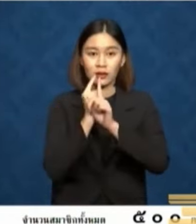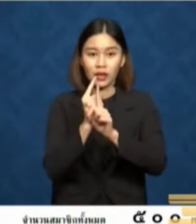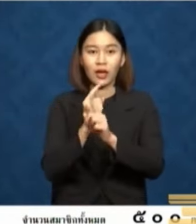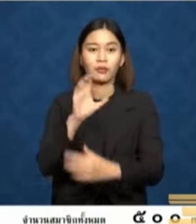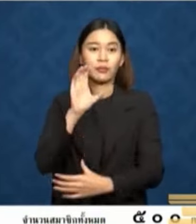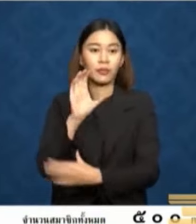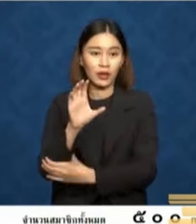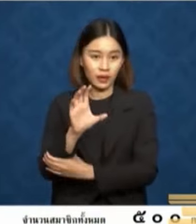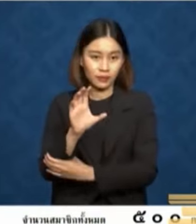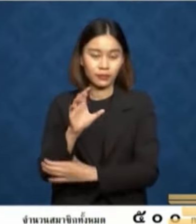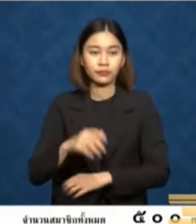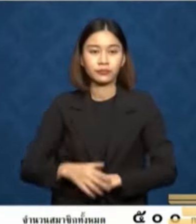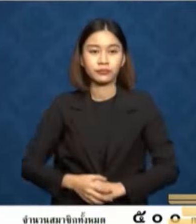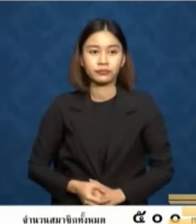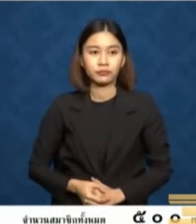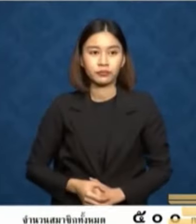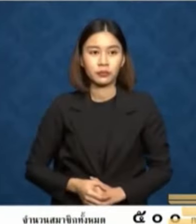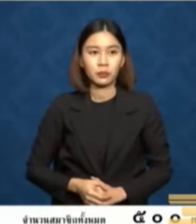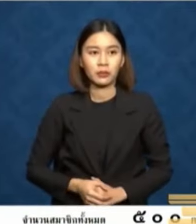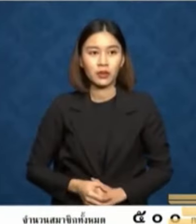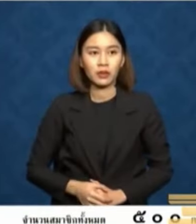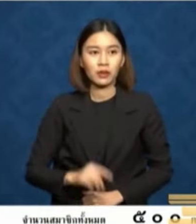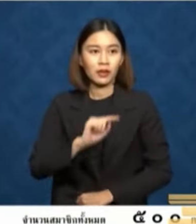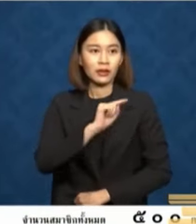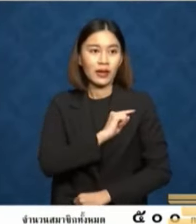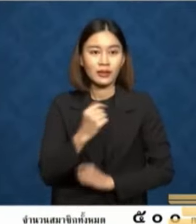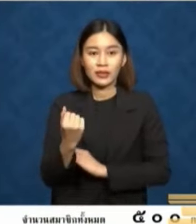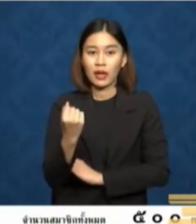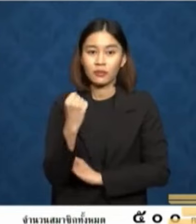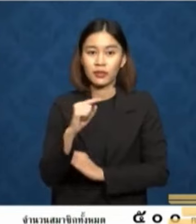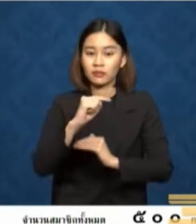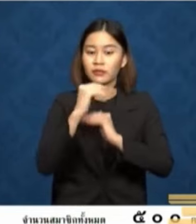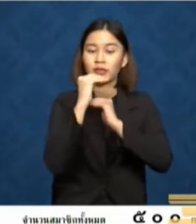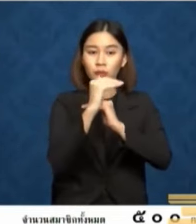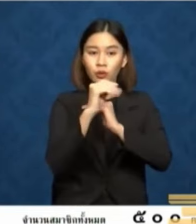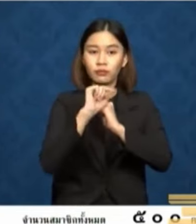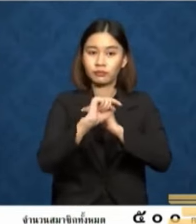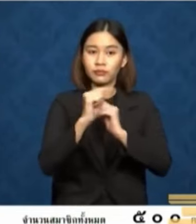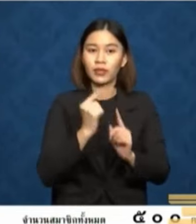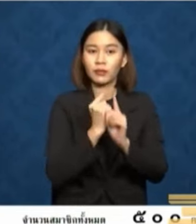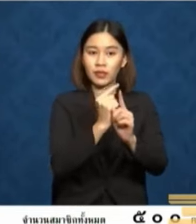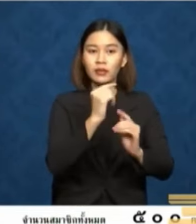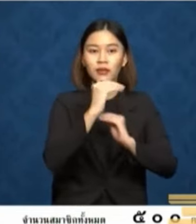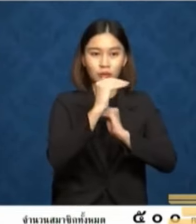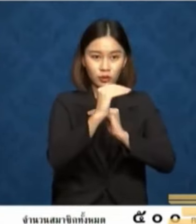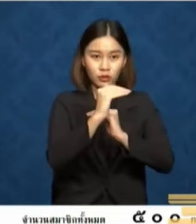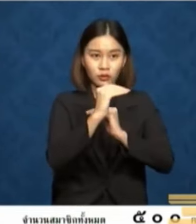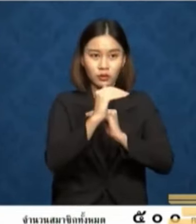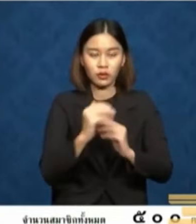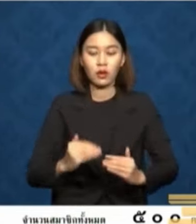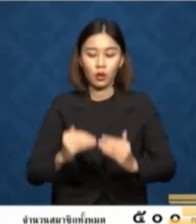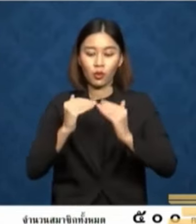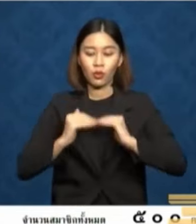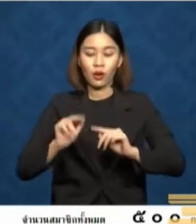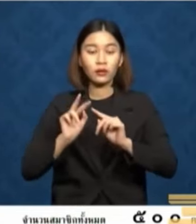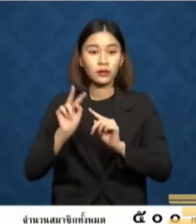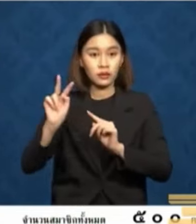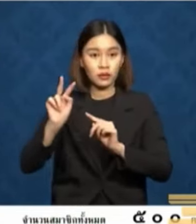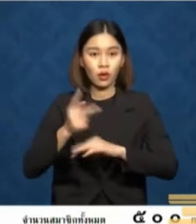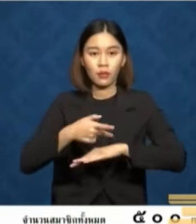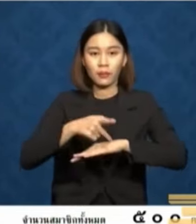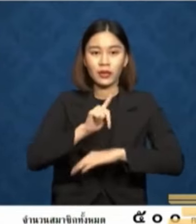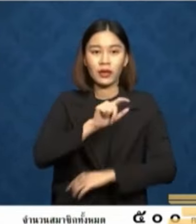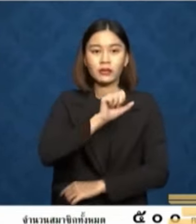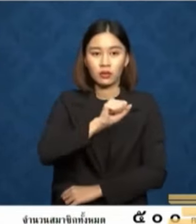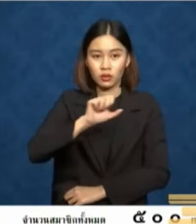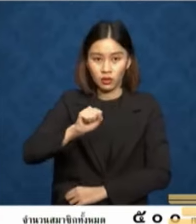ข้อบังคับมีหน้าที่และอำนาจเท่านี้ครับท่านประธานครับวรรค 2ประธานสภา